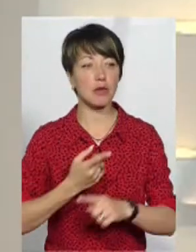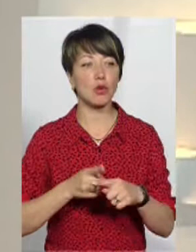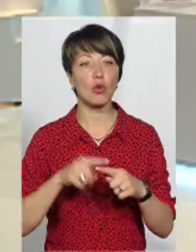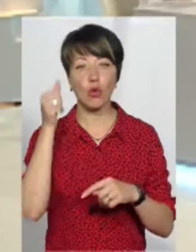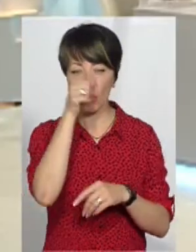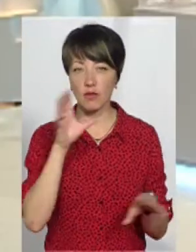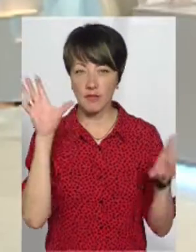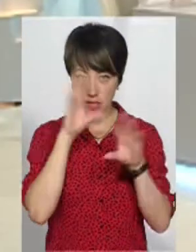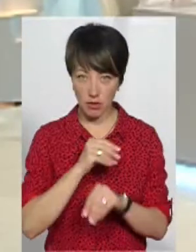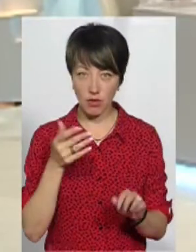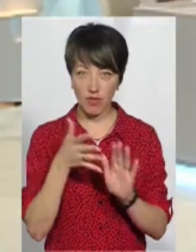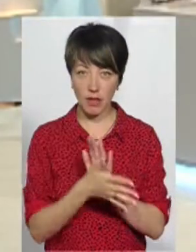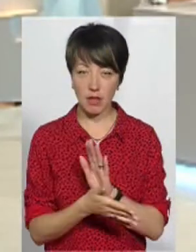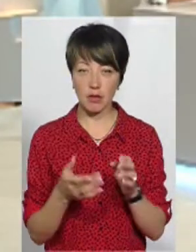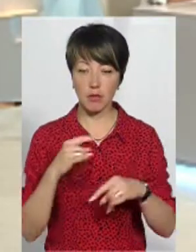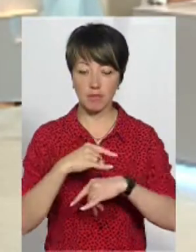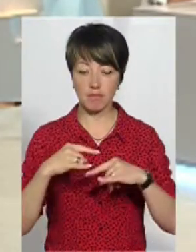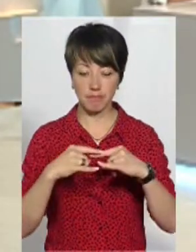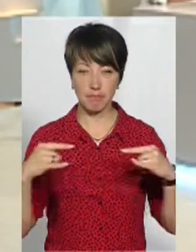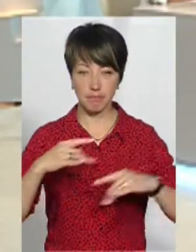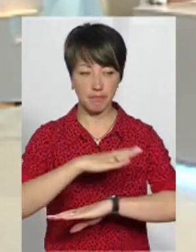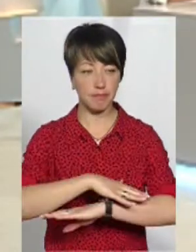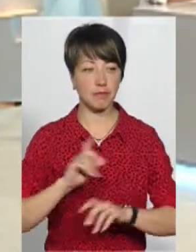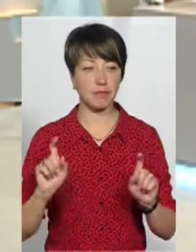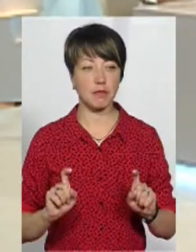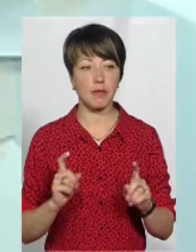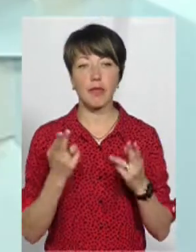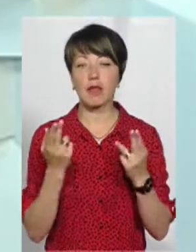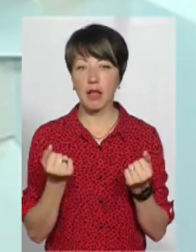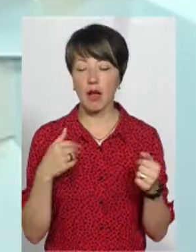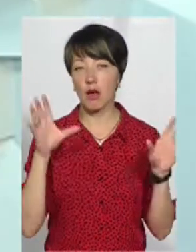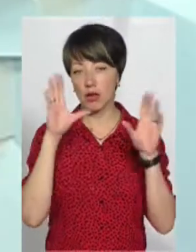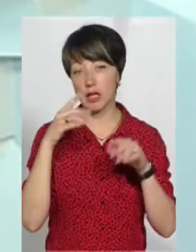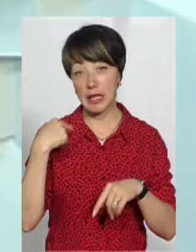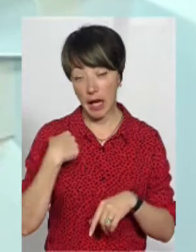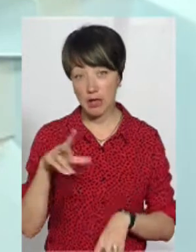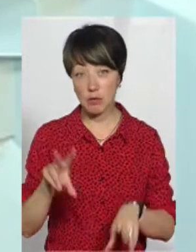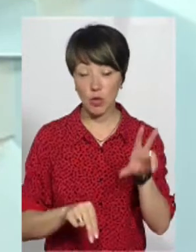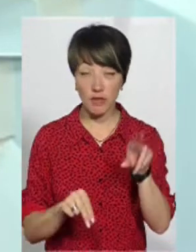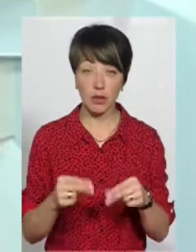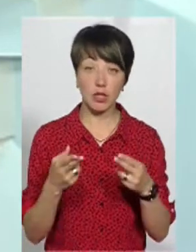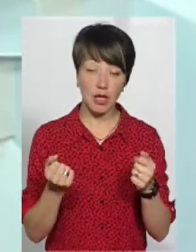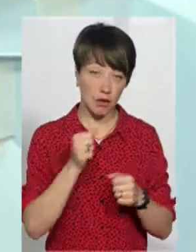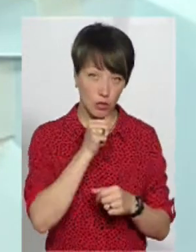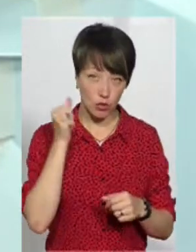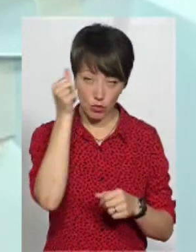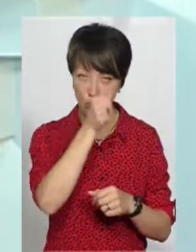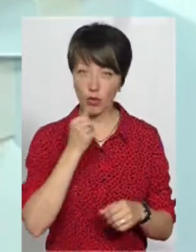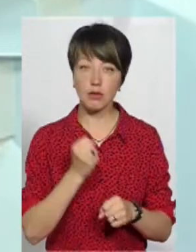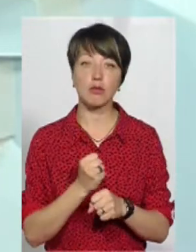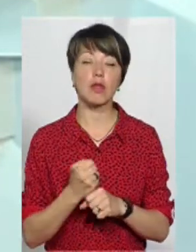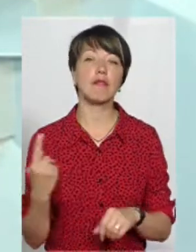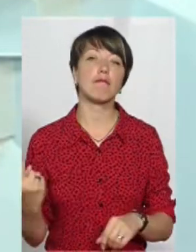по-іншому? Встигнуть освоїти навіть оту ще збільшену інвестицію? Я дуже сподіваюся, що так. Тому що минулого року це робили